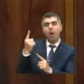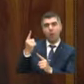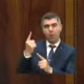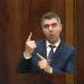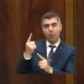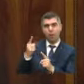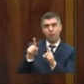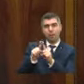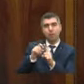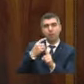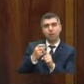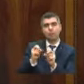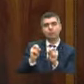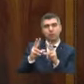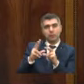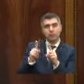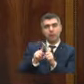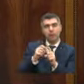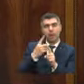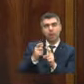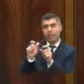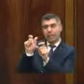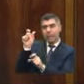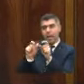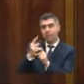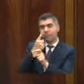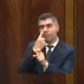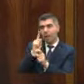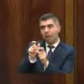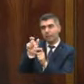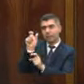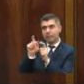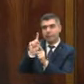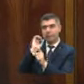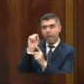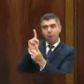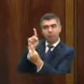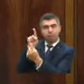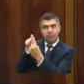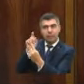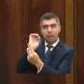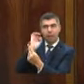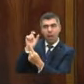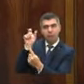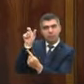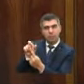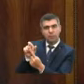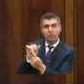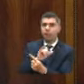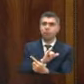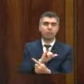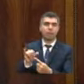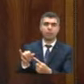البداية النأي عن معارضة الأشخاص والأحزاب والتركيز على معارضة السياسات العمومية